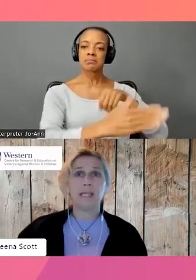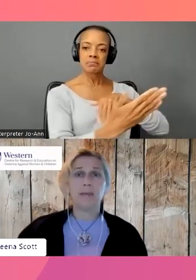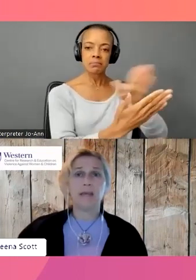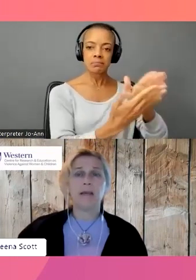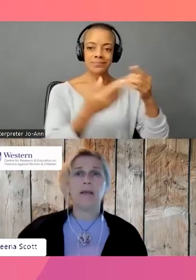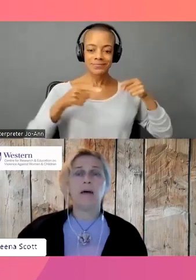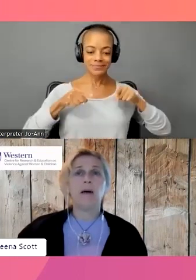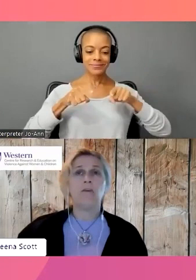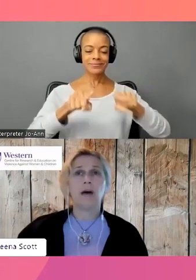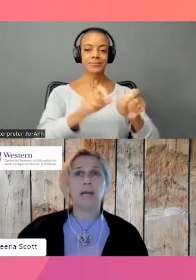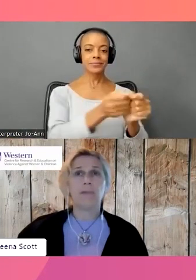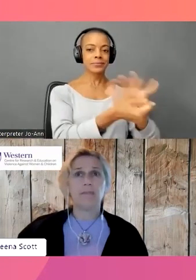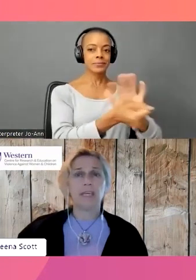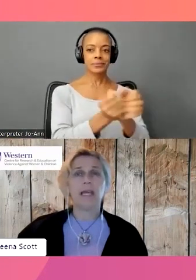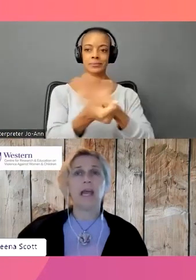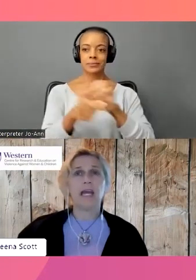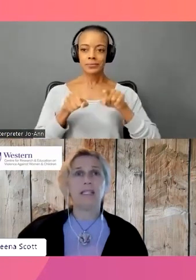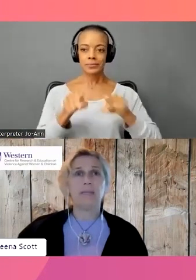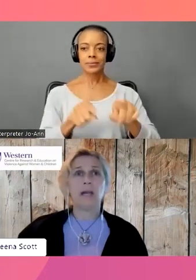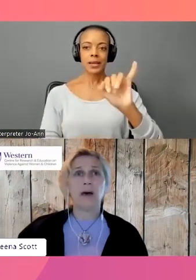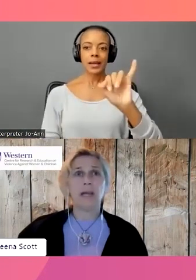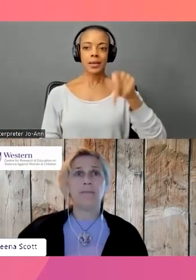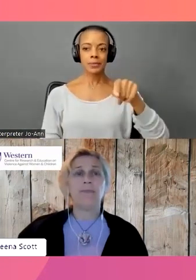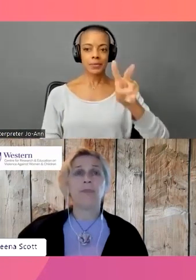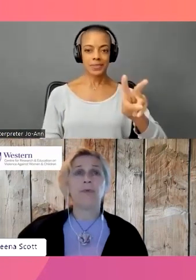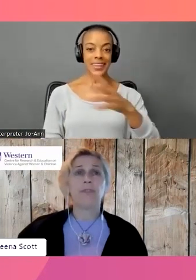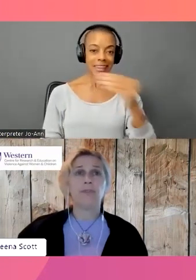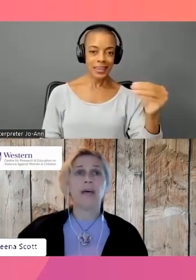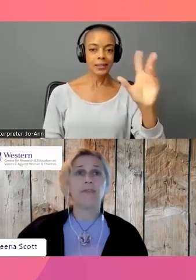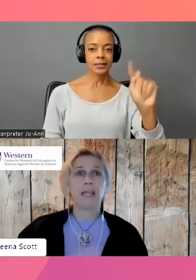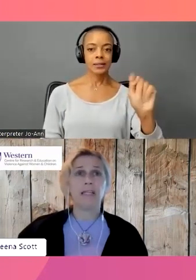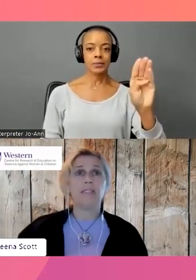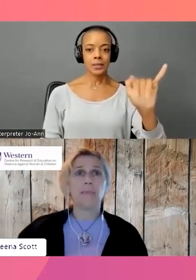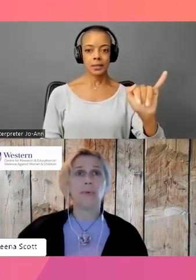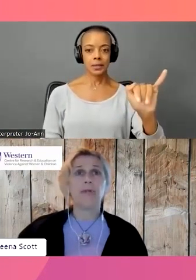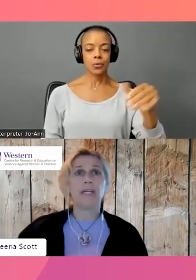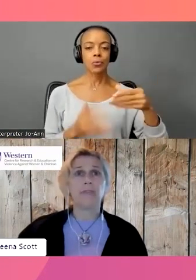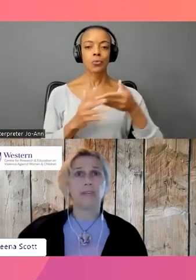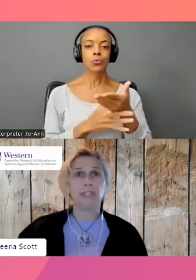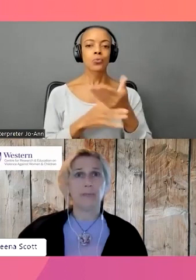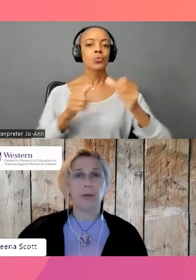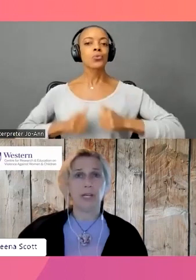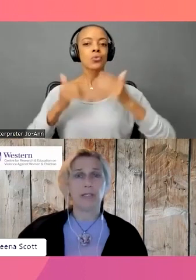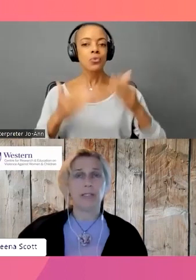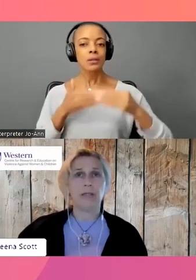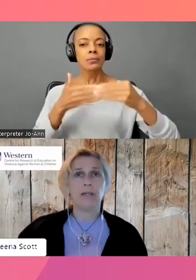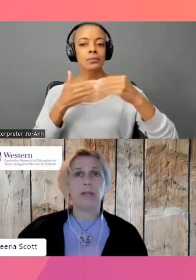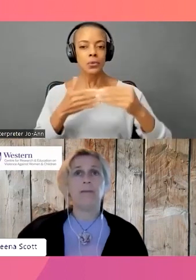la pandémie parallèle que constituent les lésions cérébrales liées à la violence entre